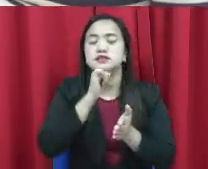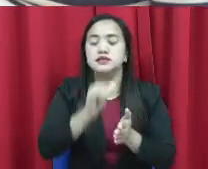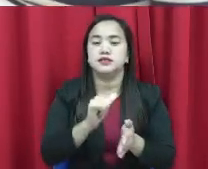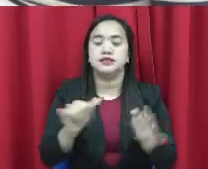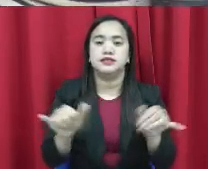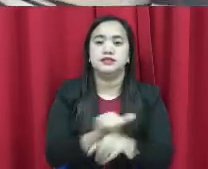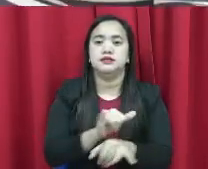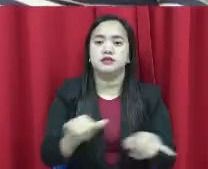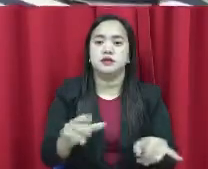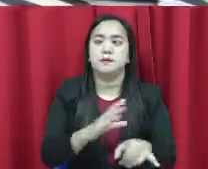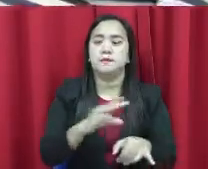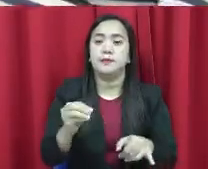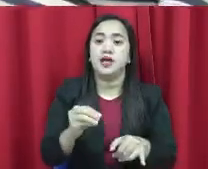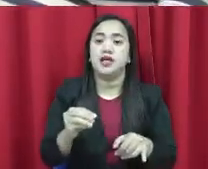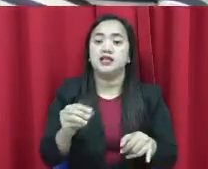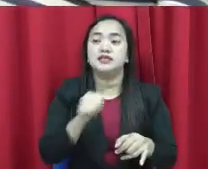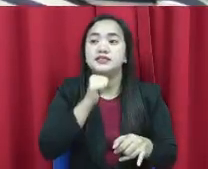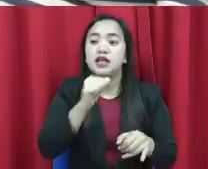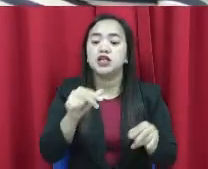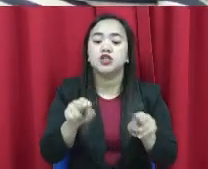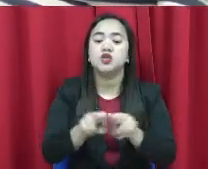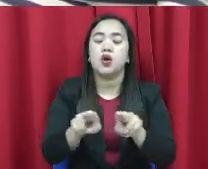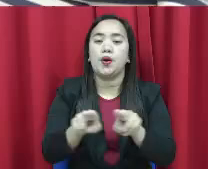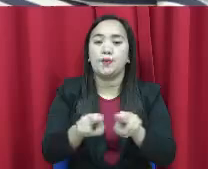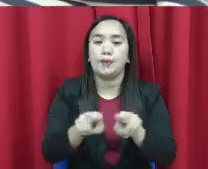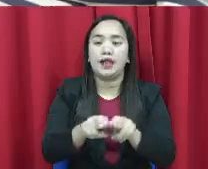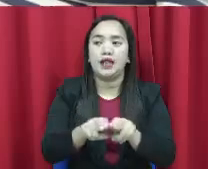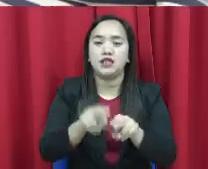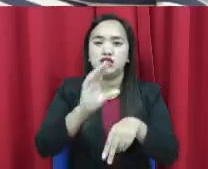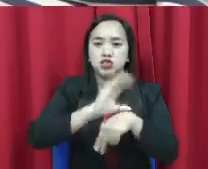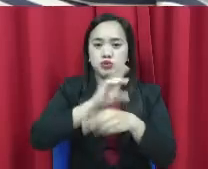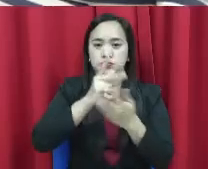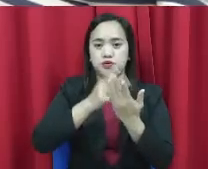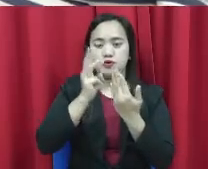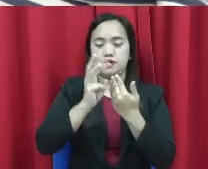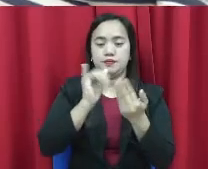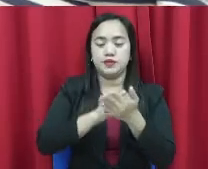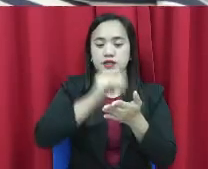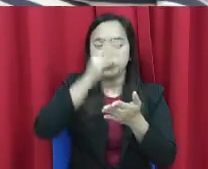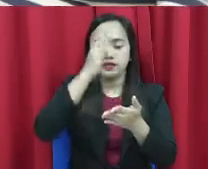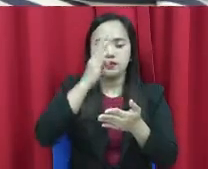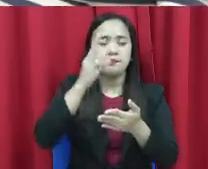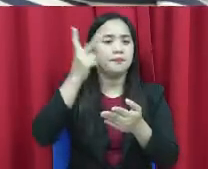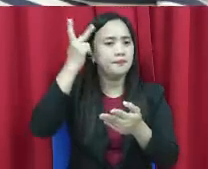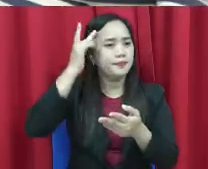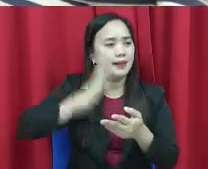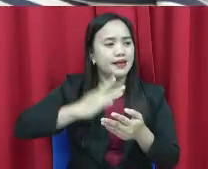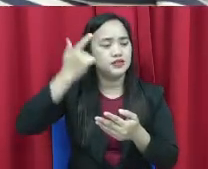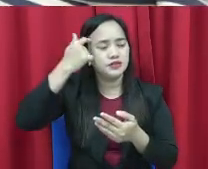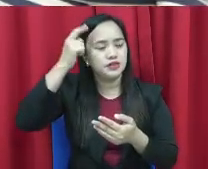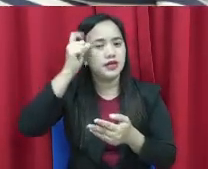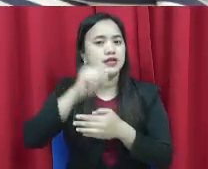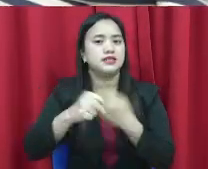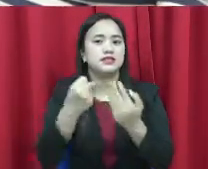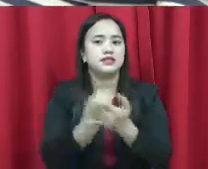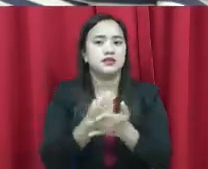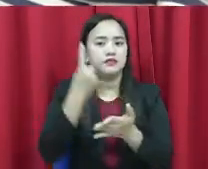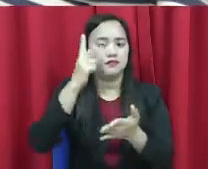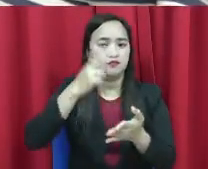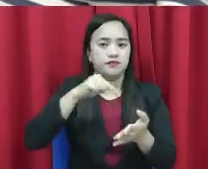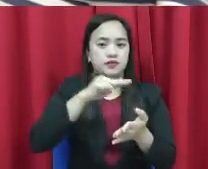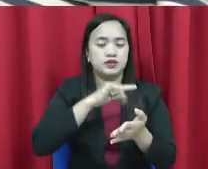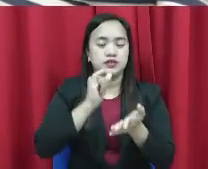ordinaryong programa lamang na isinet po sa atin ng ating mahal na Pastor na ibinigay ng Panginoon sa atin